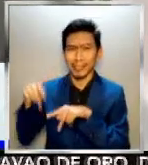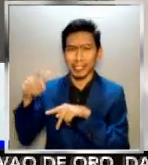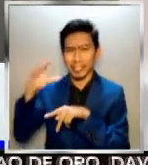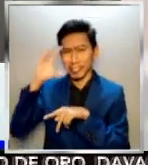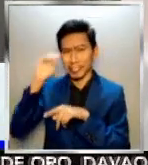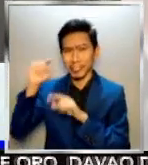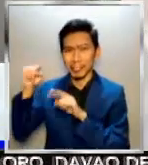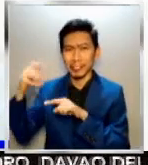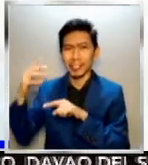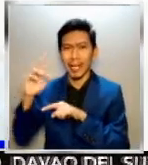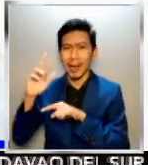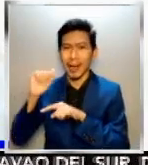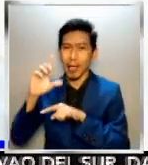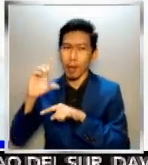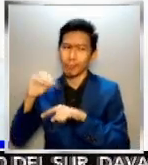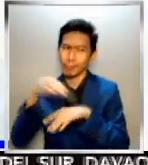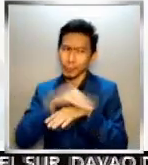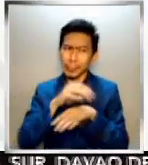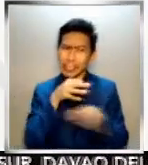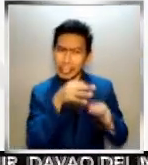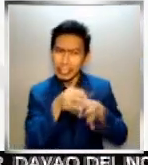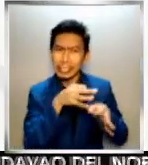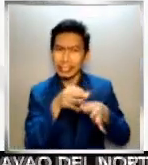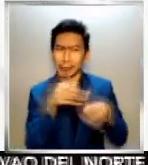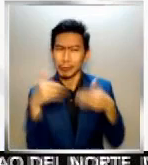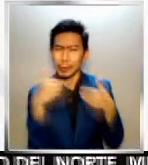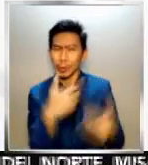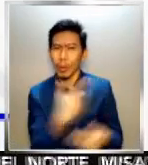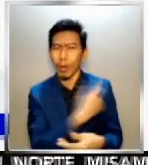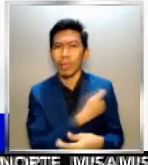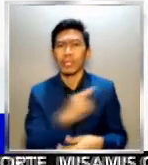sa kanyang mabakunahan. Sobrang kabado kasi